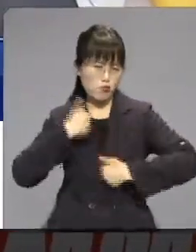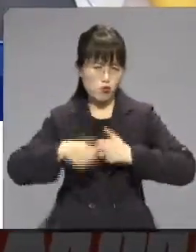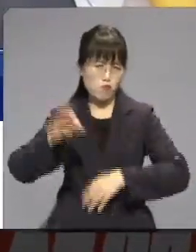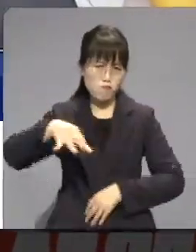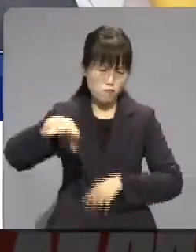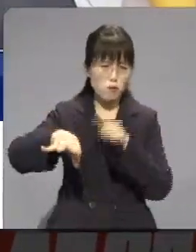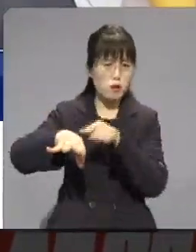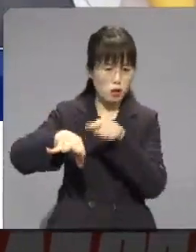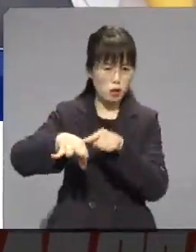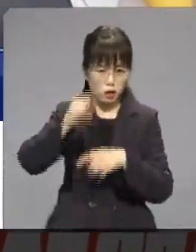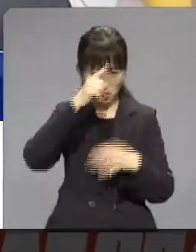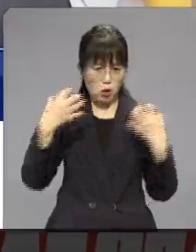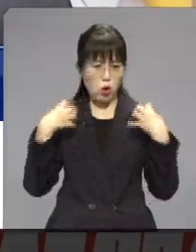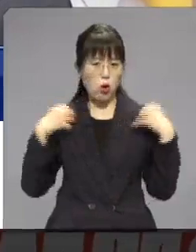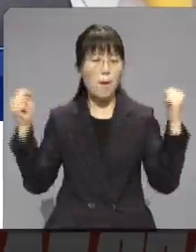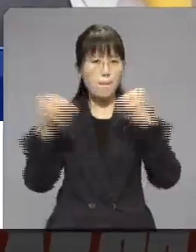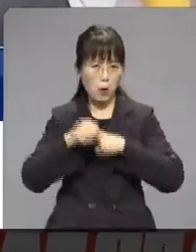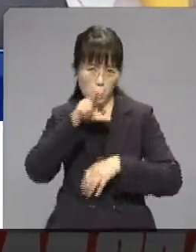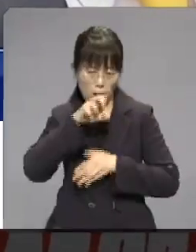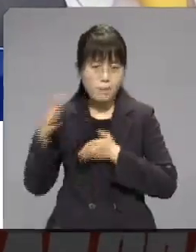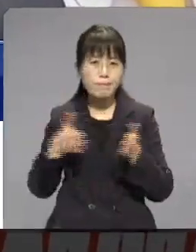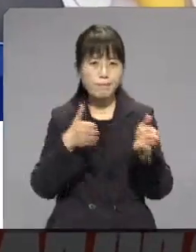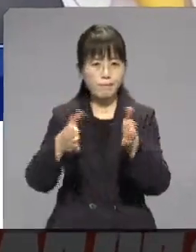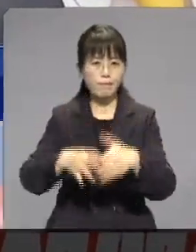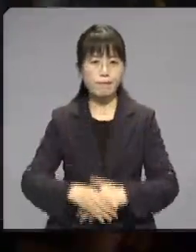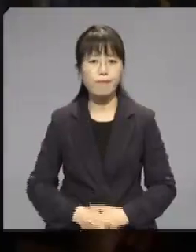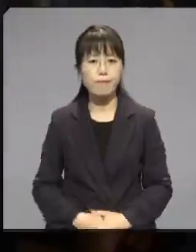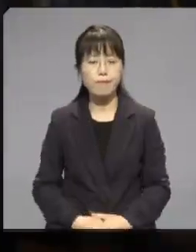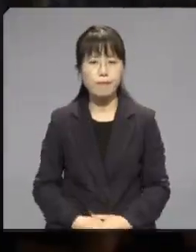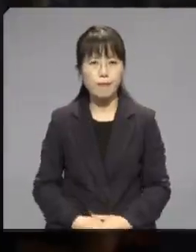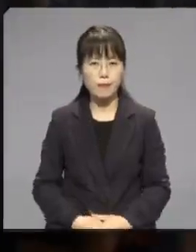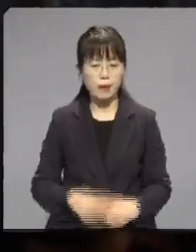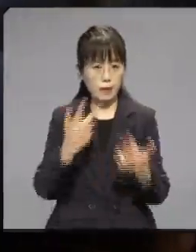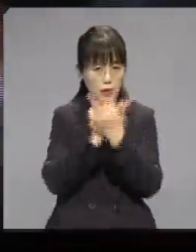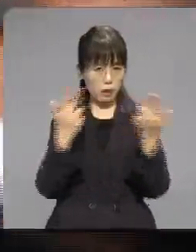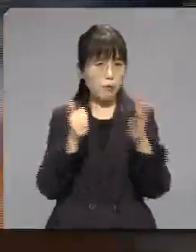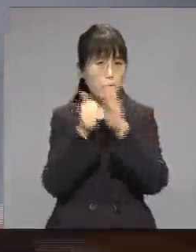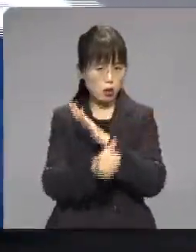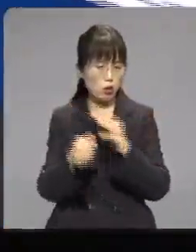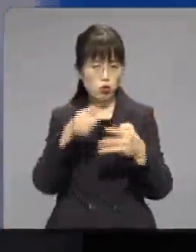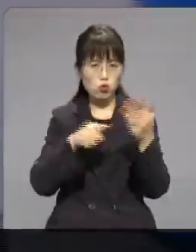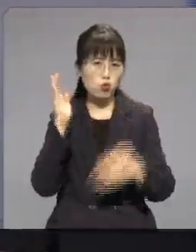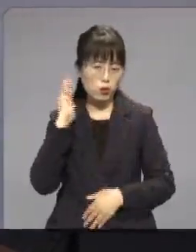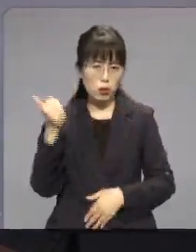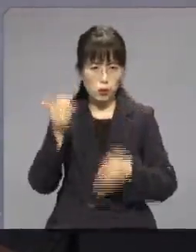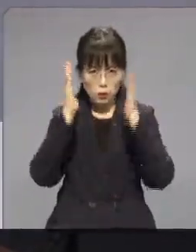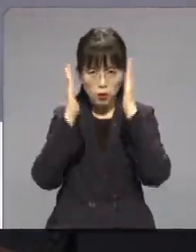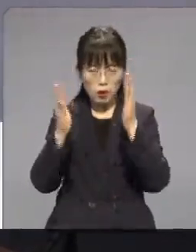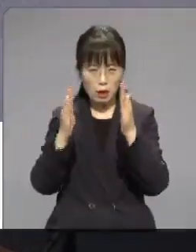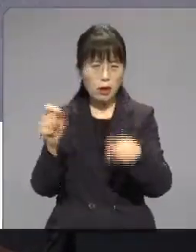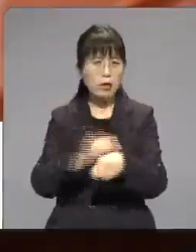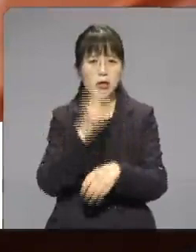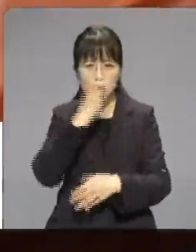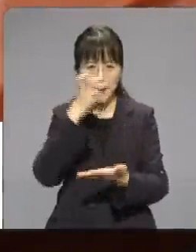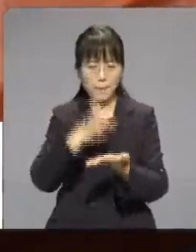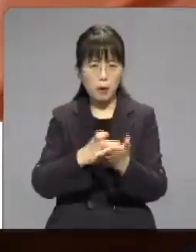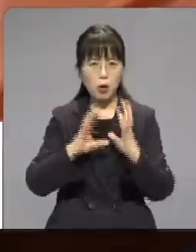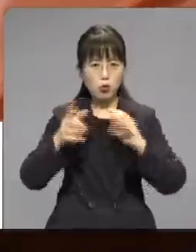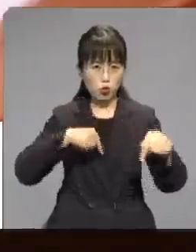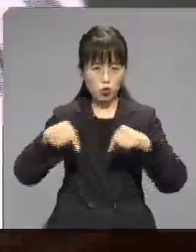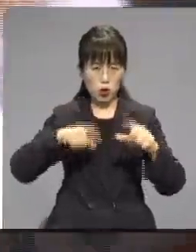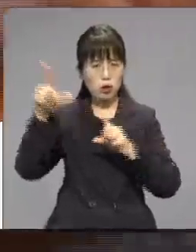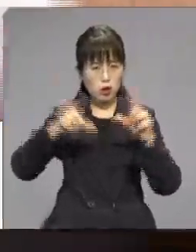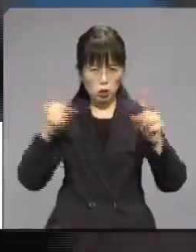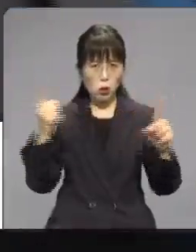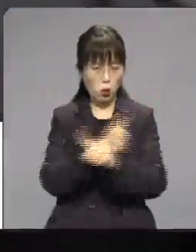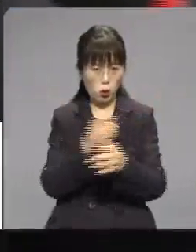분노를 얕잡아 보는 것은 정권 몰락의 지름길입니다. 이재명 대표도 윤 대통령을 향해 특검법을 국정기조